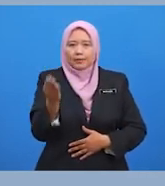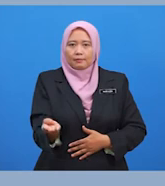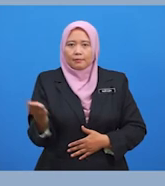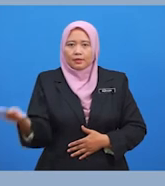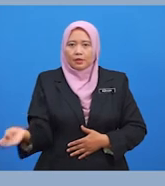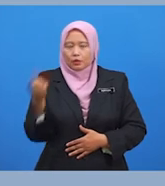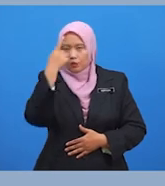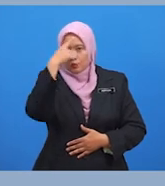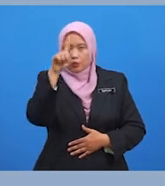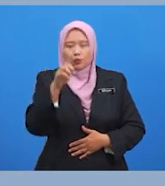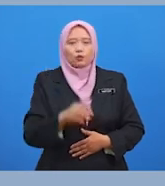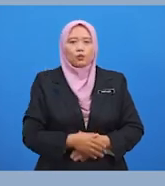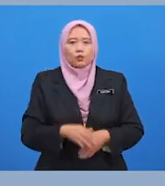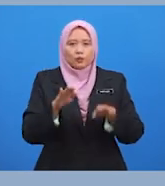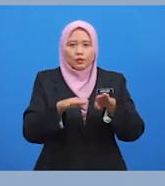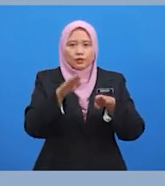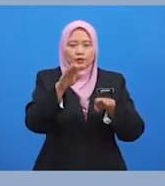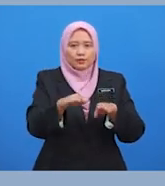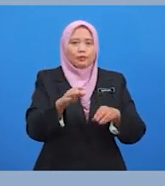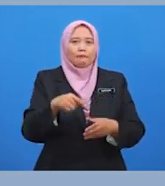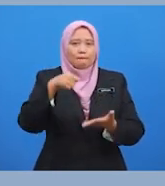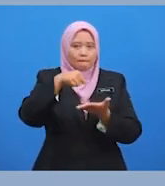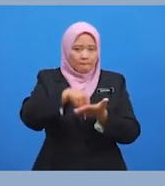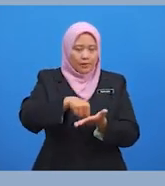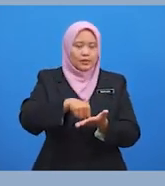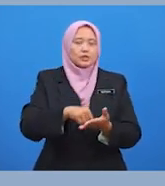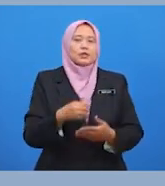untuk langkah crest button bash.